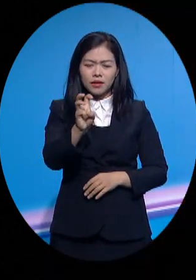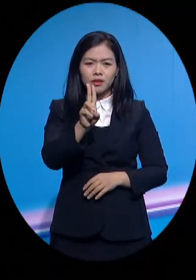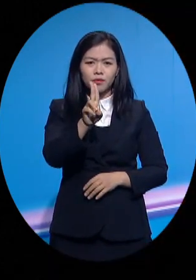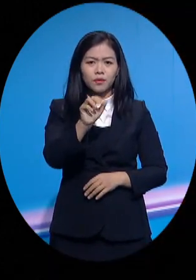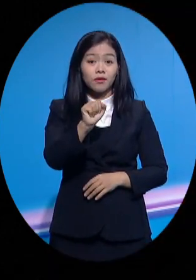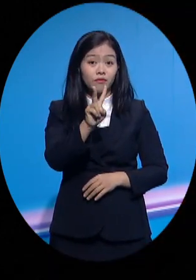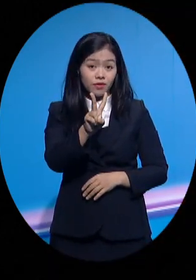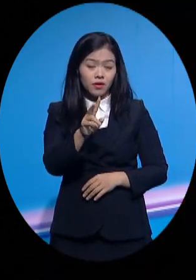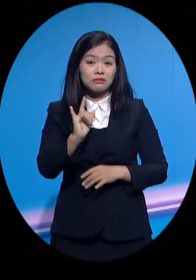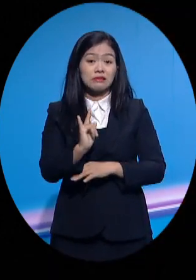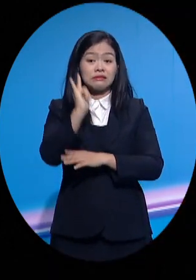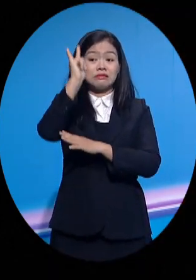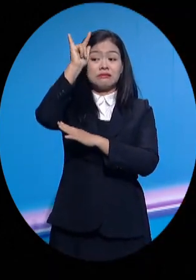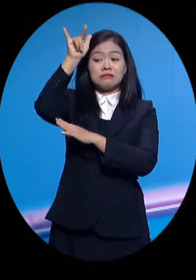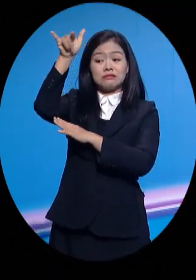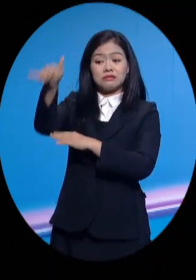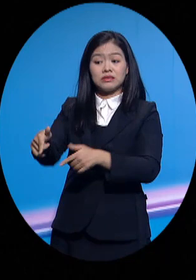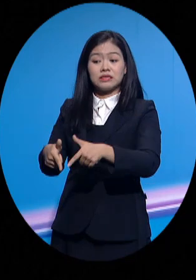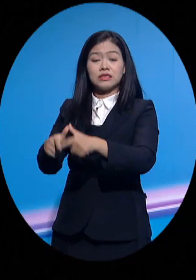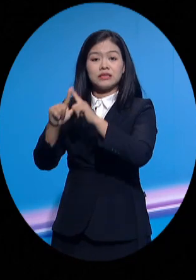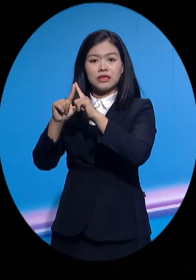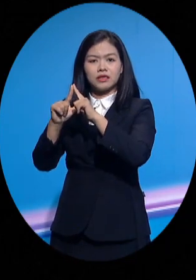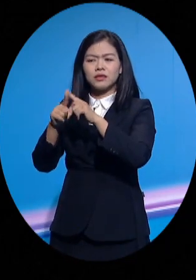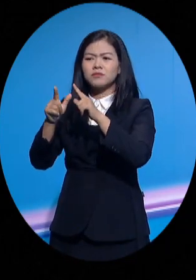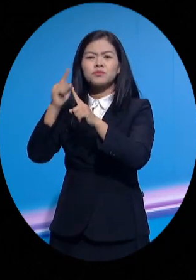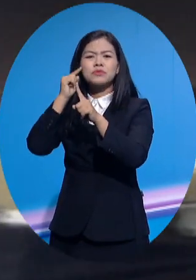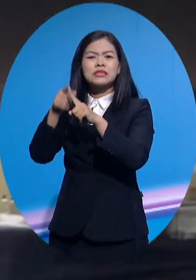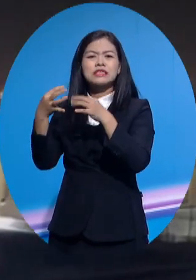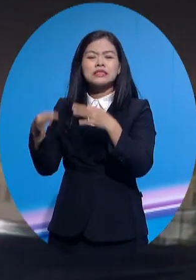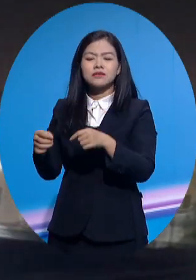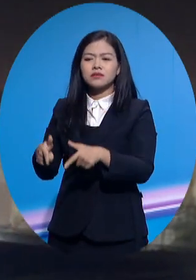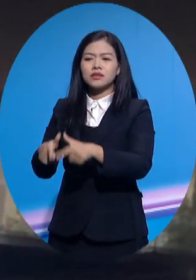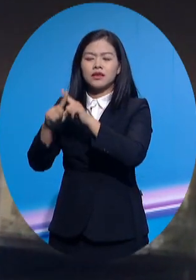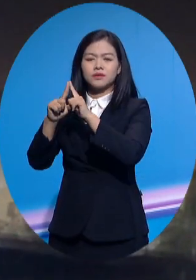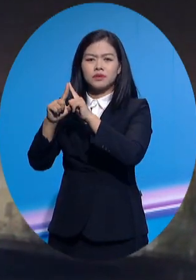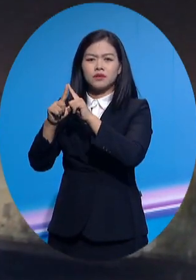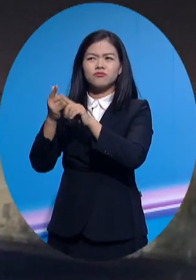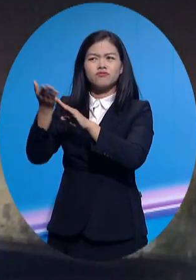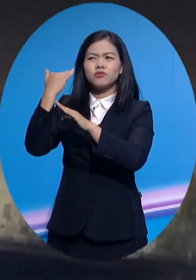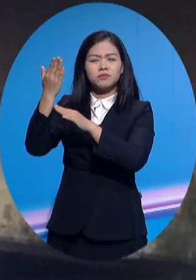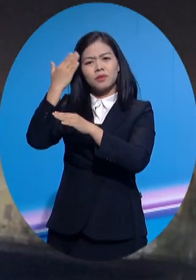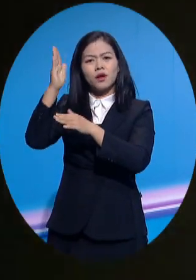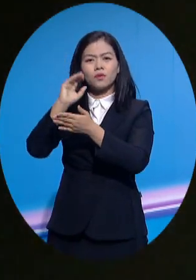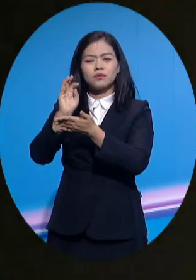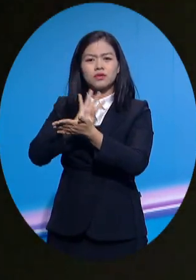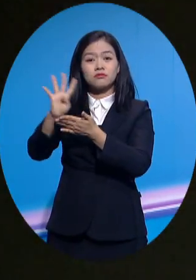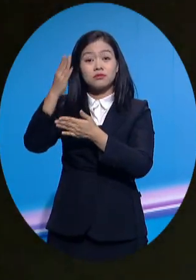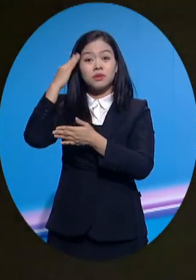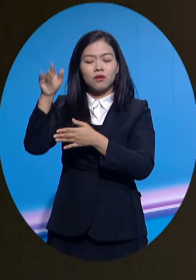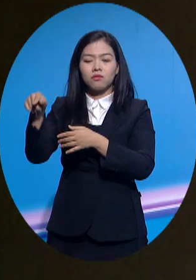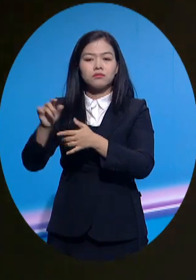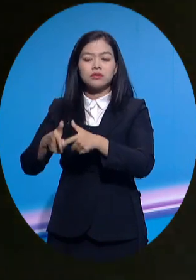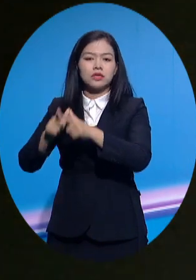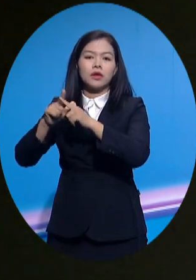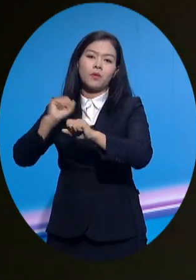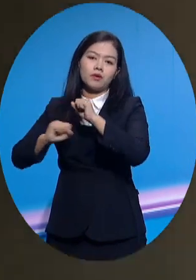nhiều mục tiêu ở Israel để đáp trả vụ Israel không kích tòa lãnh sự Iran tại Syri hồi đầu tháng Đây là cuộc tấn công trực tiếp